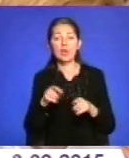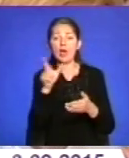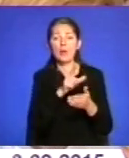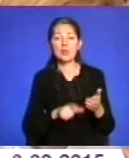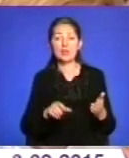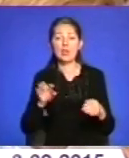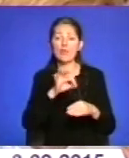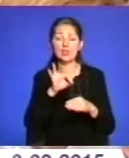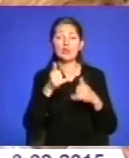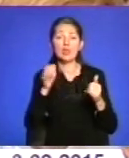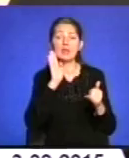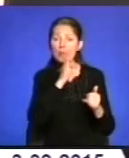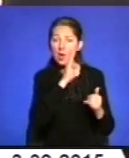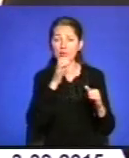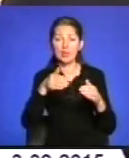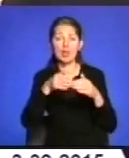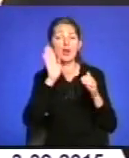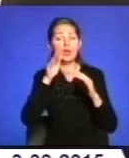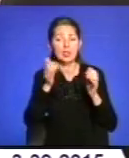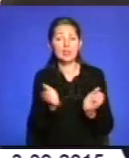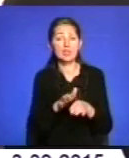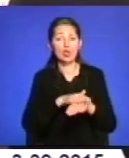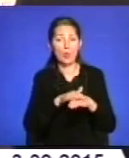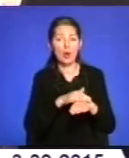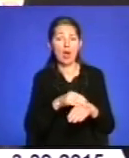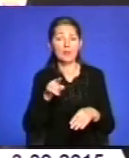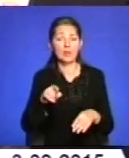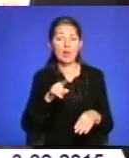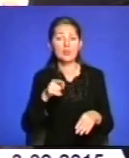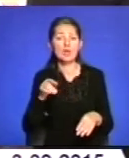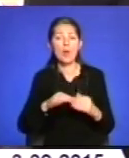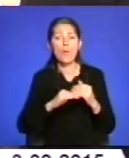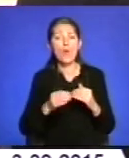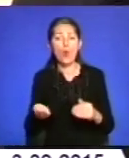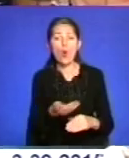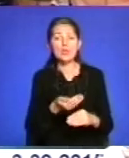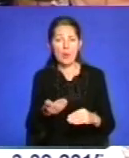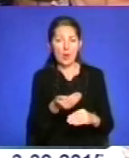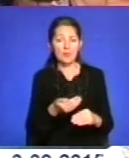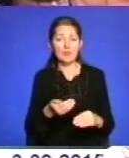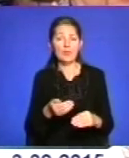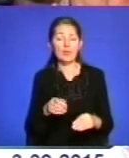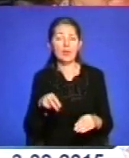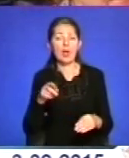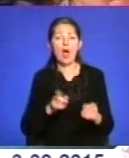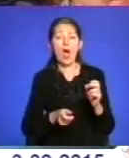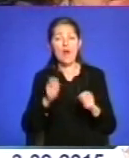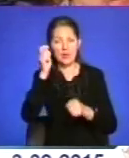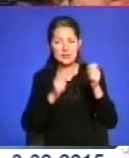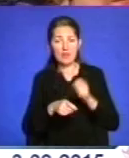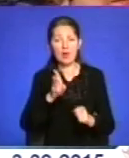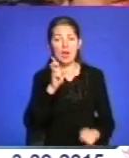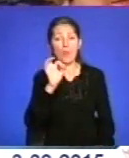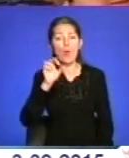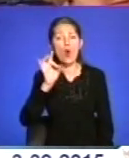за покосами» та інших. Лауреатом перших премій у номінації «Автор-виконавець» на фестивалях «Боромля», «Червона